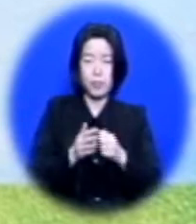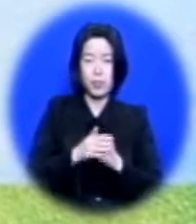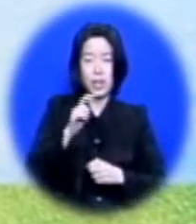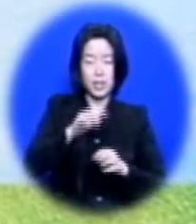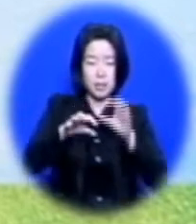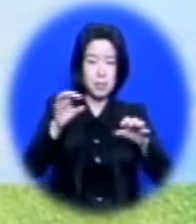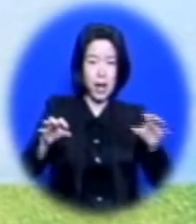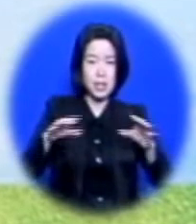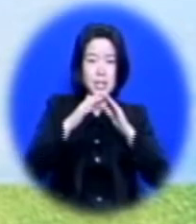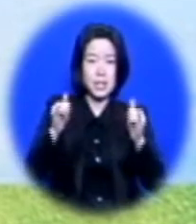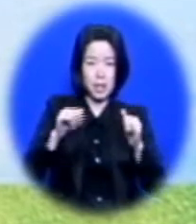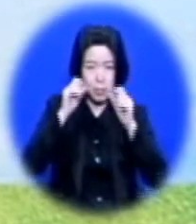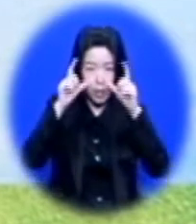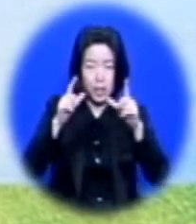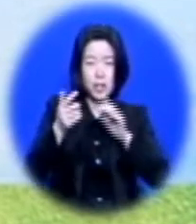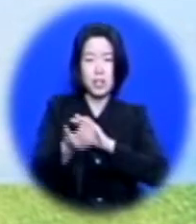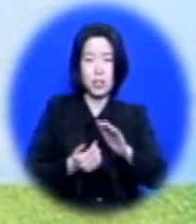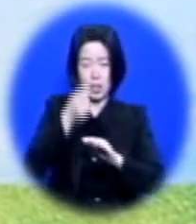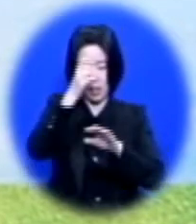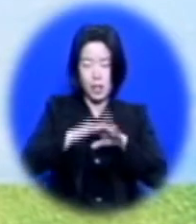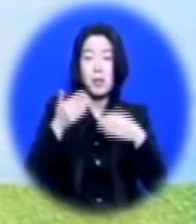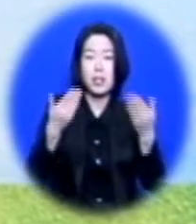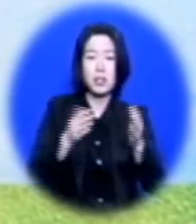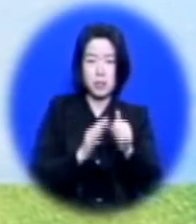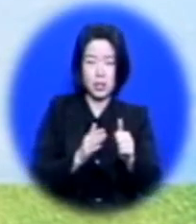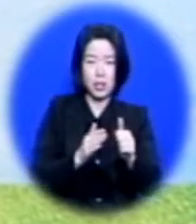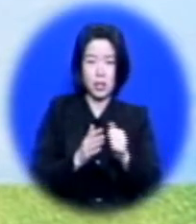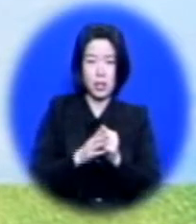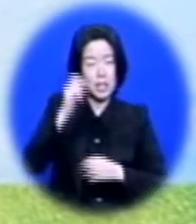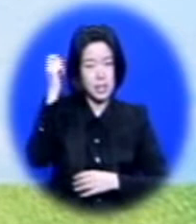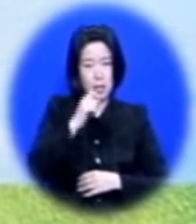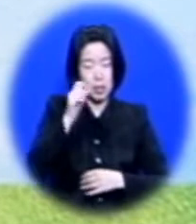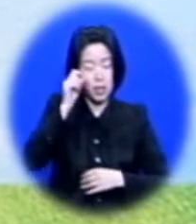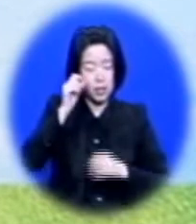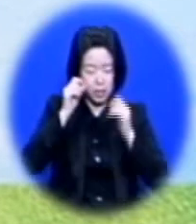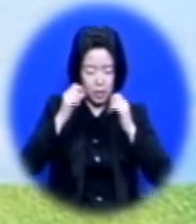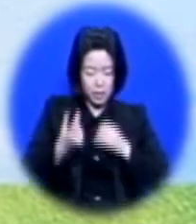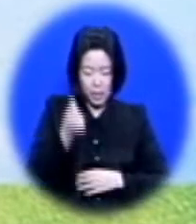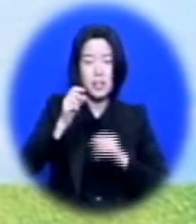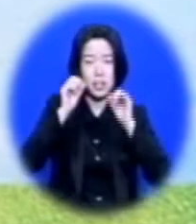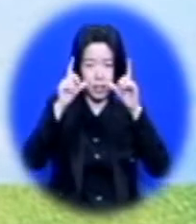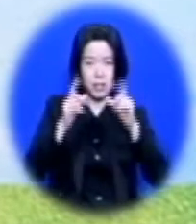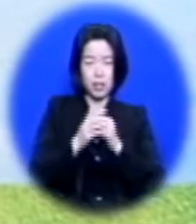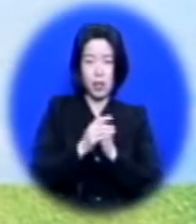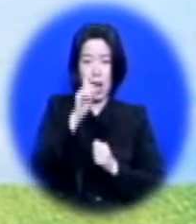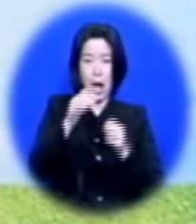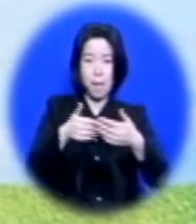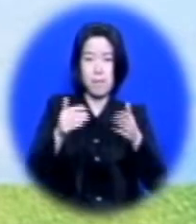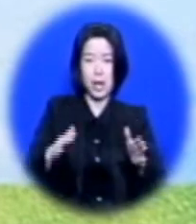사람들이 일어나기 전에 예배를 드립시다 그래서 제 100 일찍 일어났어요 그리고 한방에